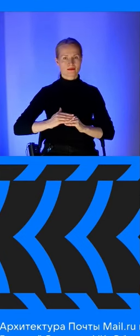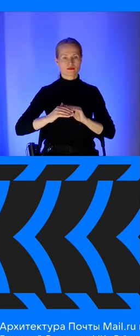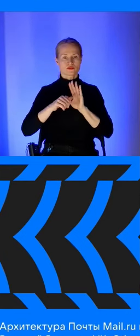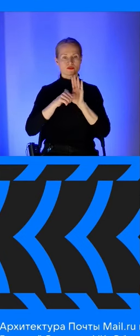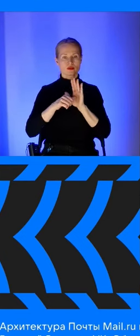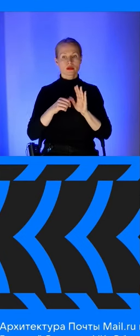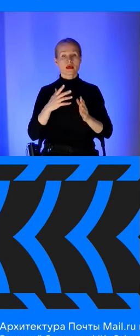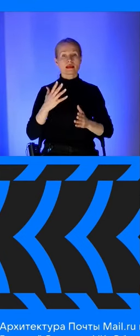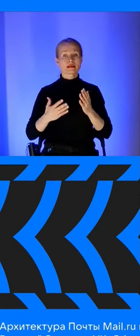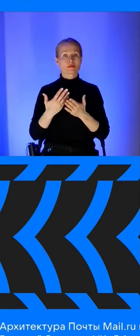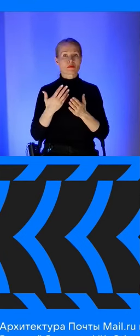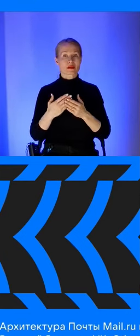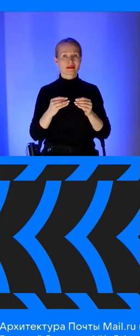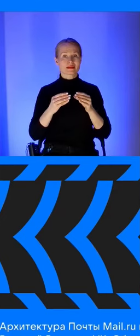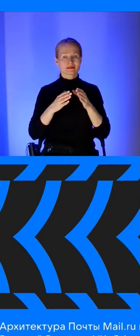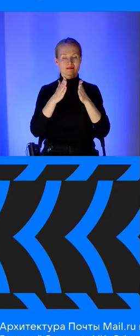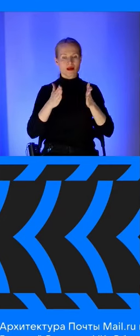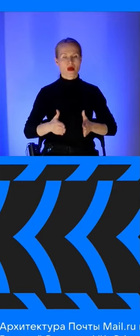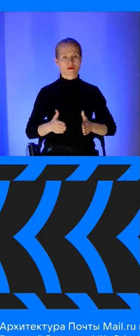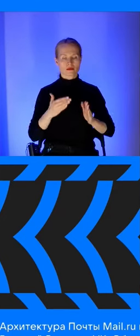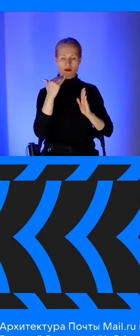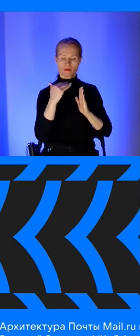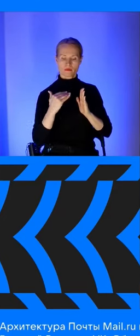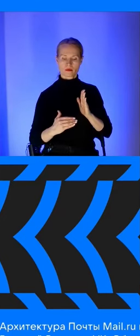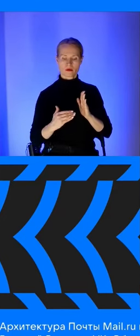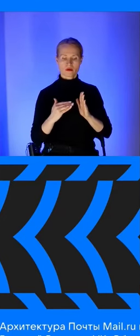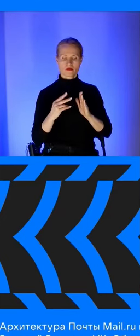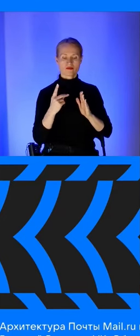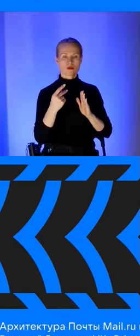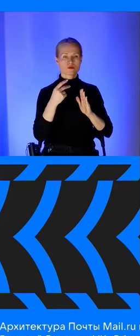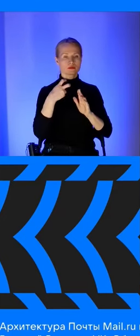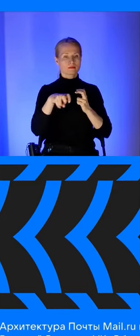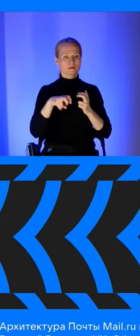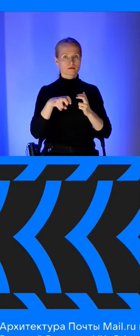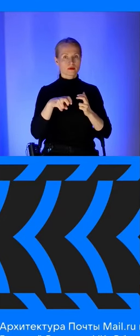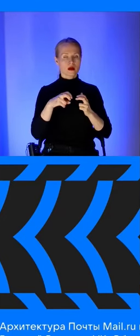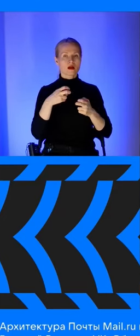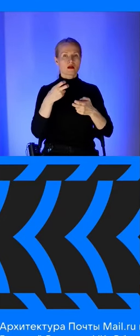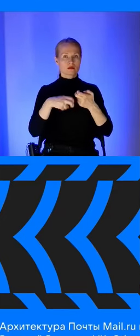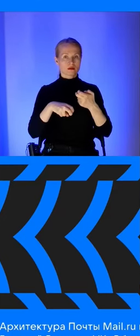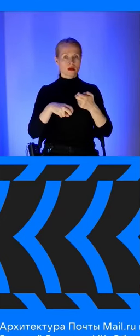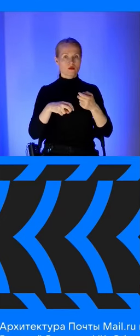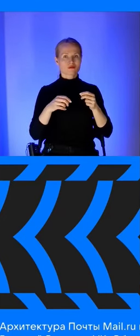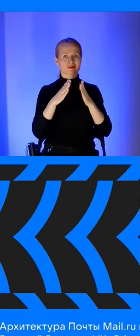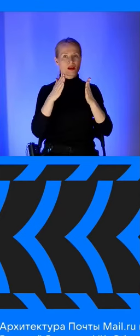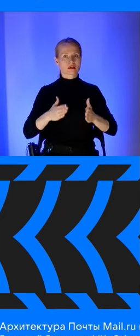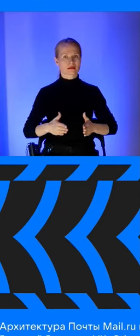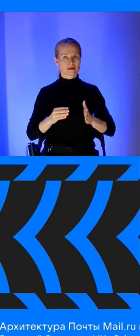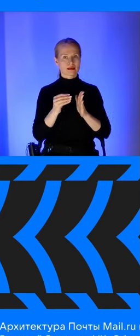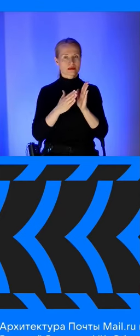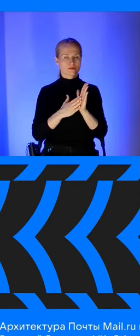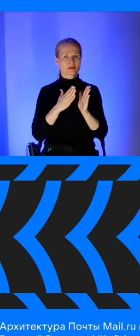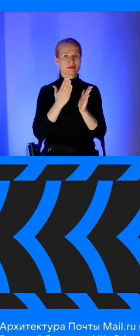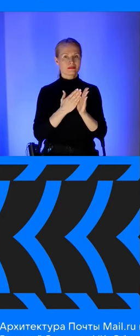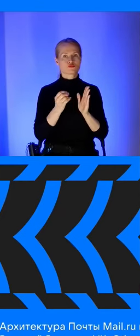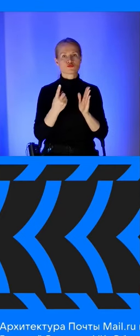кластер дисков. Соответственно, если у нас из кластера выходит второй диск, то у нас все равно кластер диска доступен на запись. Ну, потому что